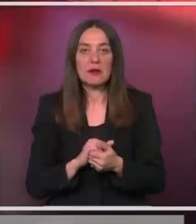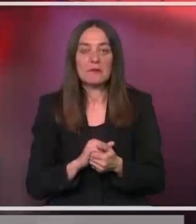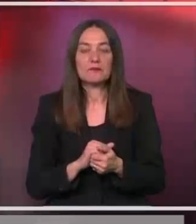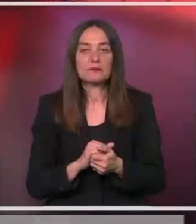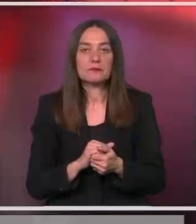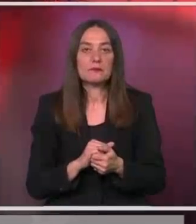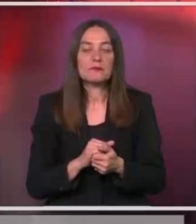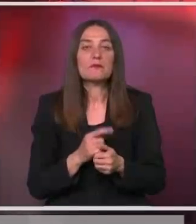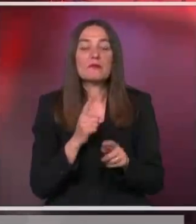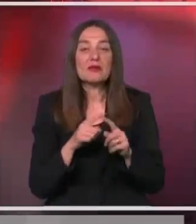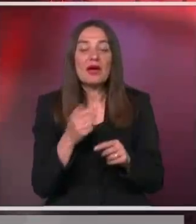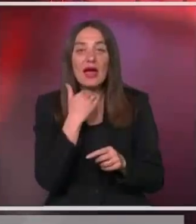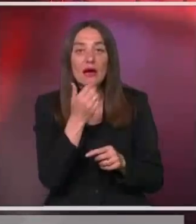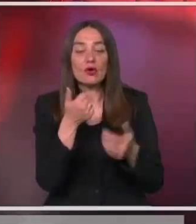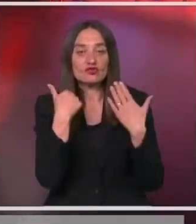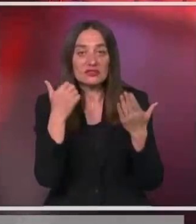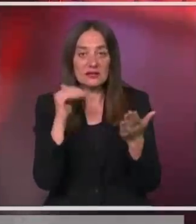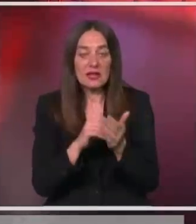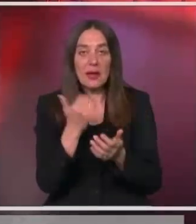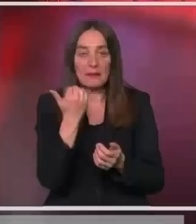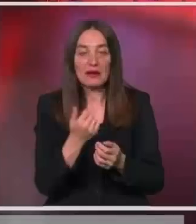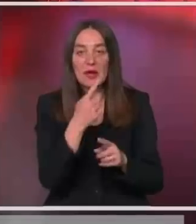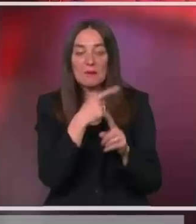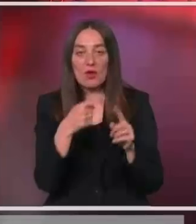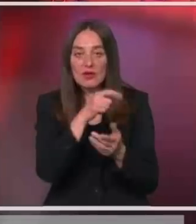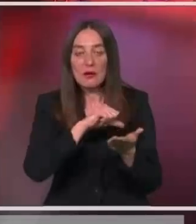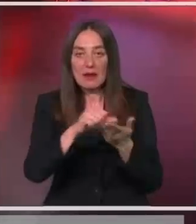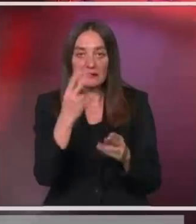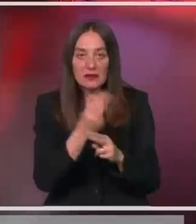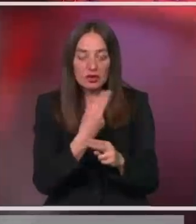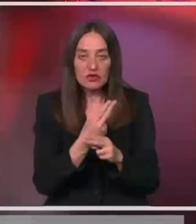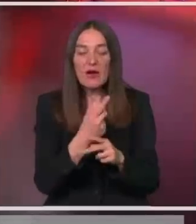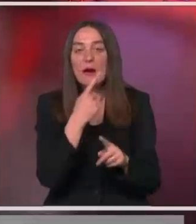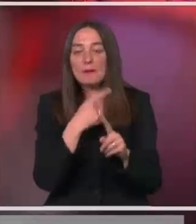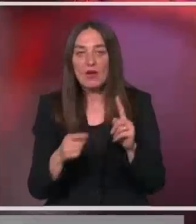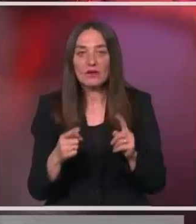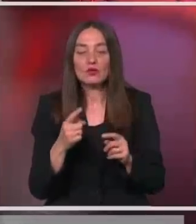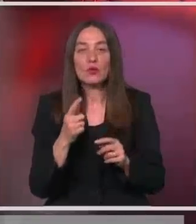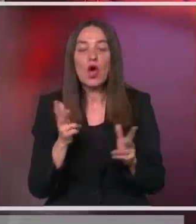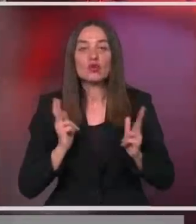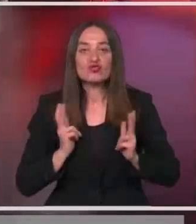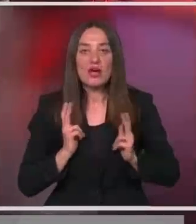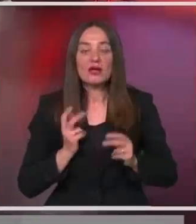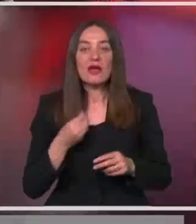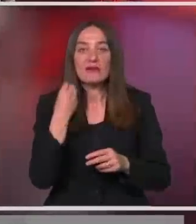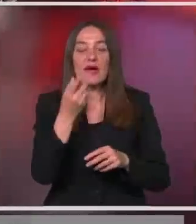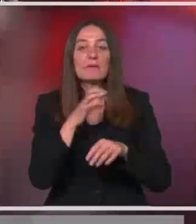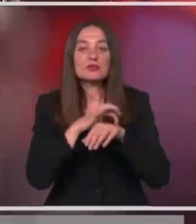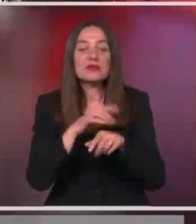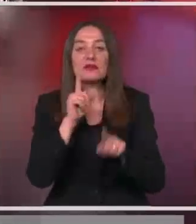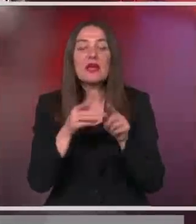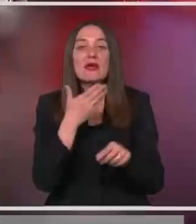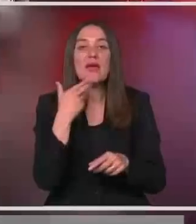Dakle, ako je 60.000 plata, polovinu će platiti država, polovinu očekujete da da poslodavac ili